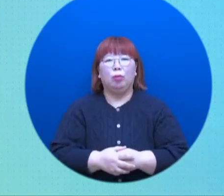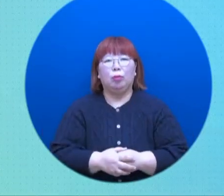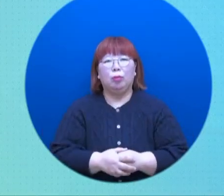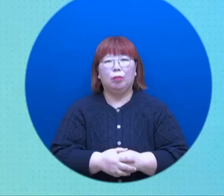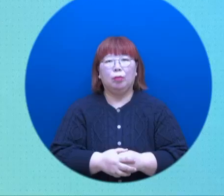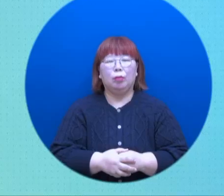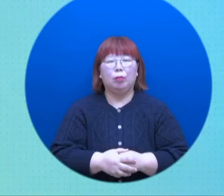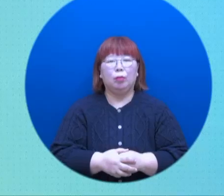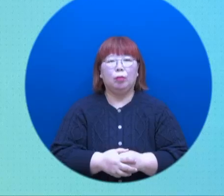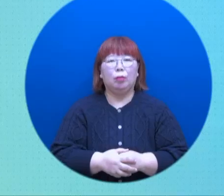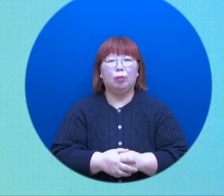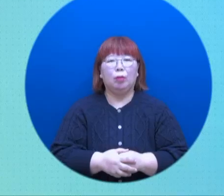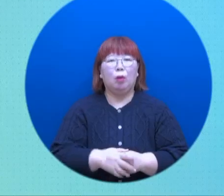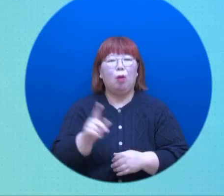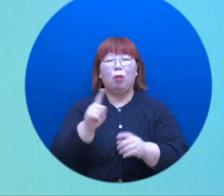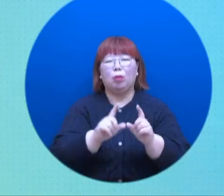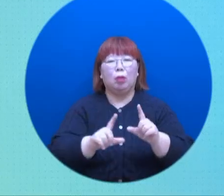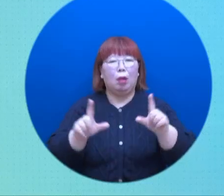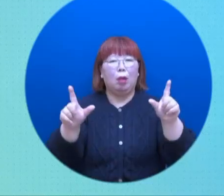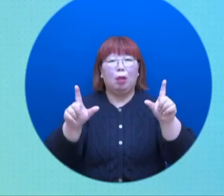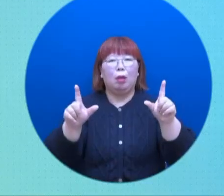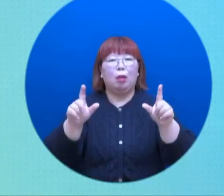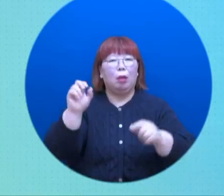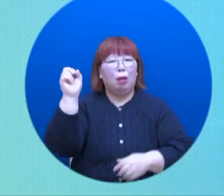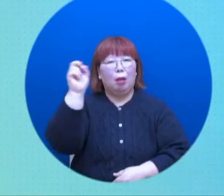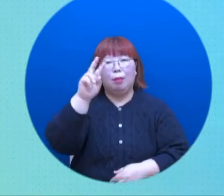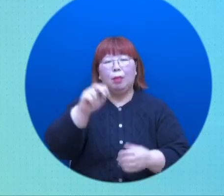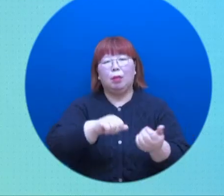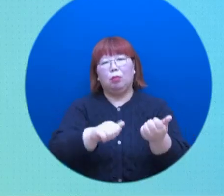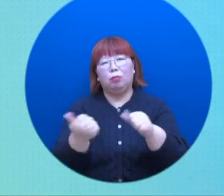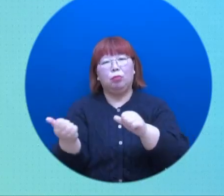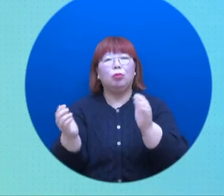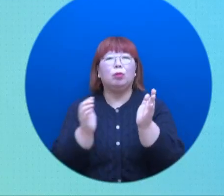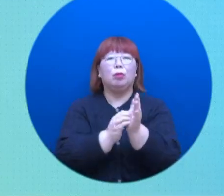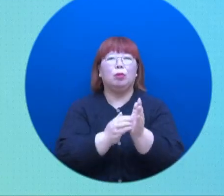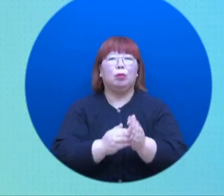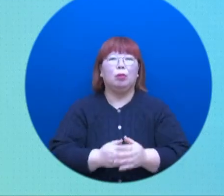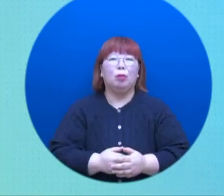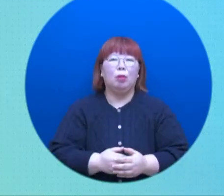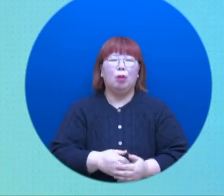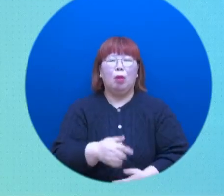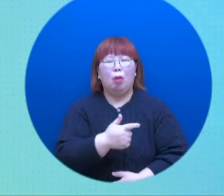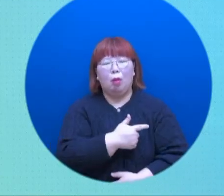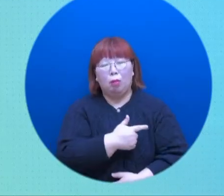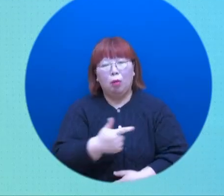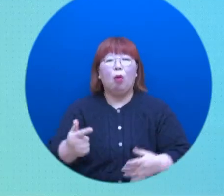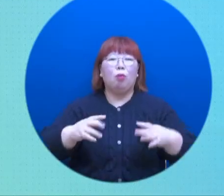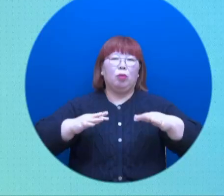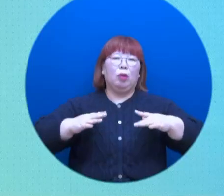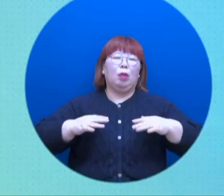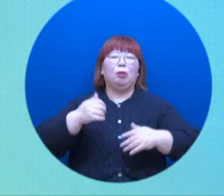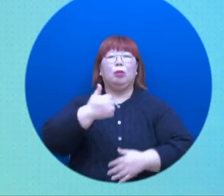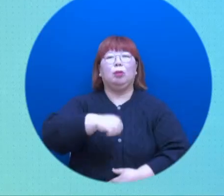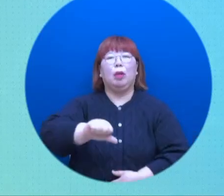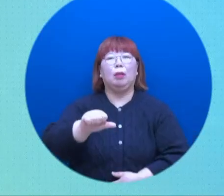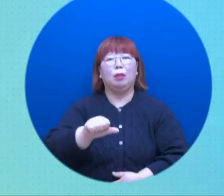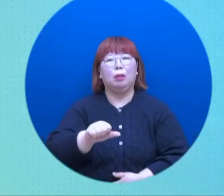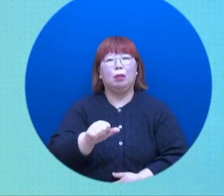그러다가 어느 날 세상을 떠납니다. 너무너무 자랑스러웠던